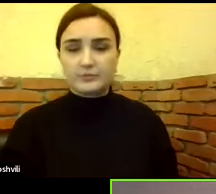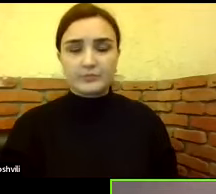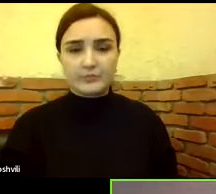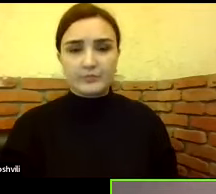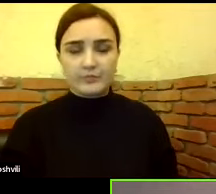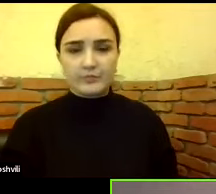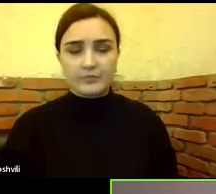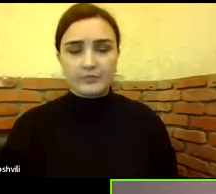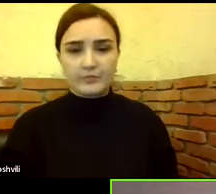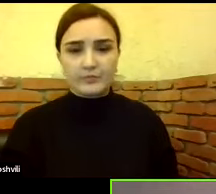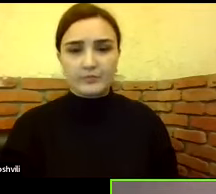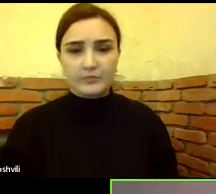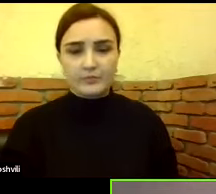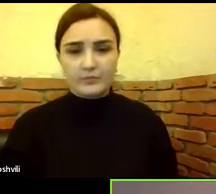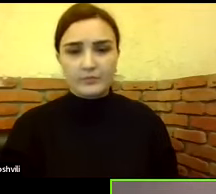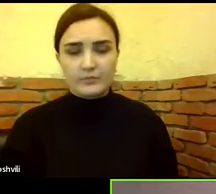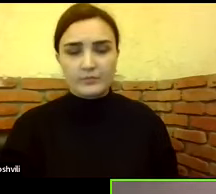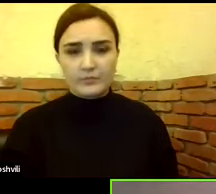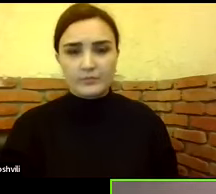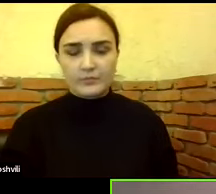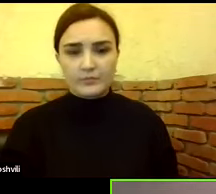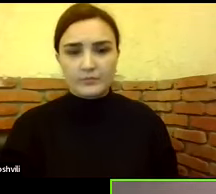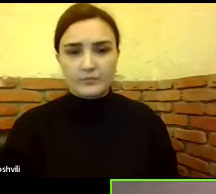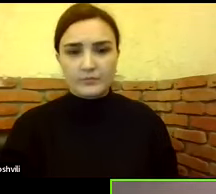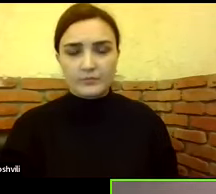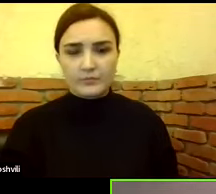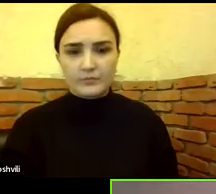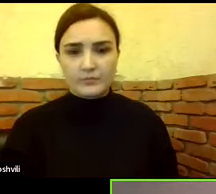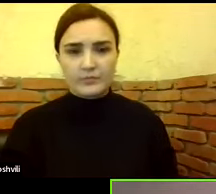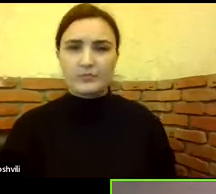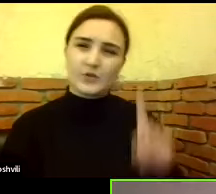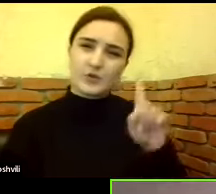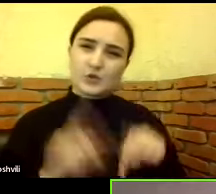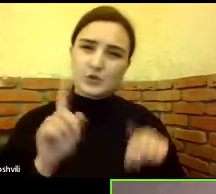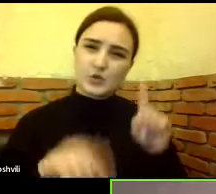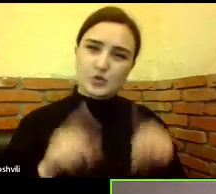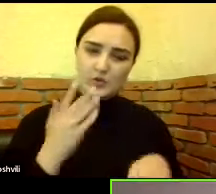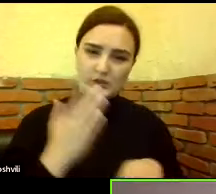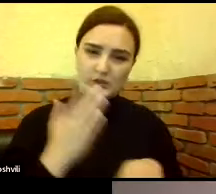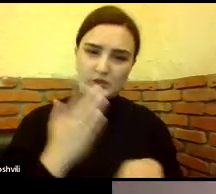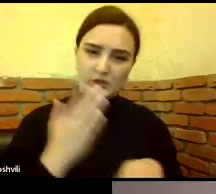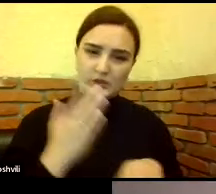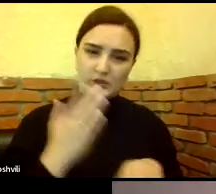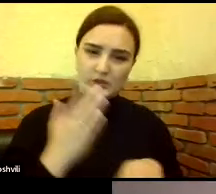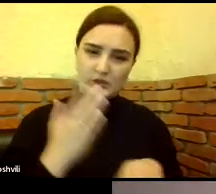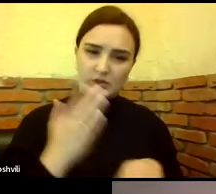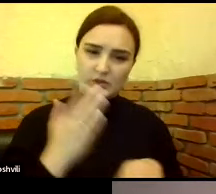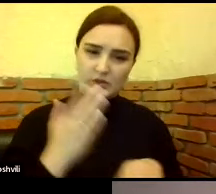ზოგ, ანუ რაღაცნაირ ზოგს აქვს რაღაც შეცოდების მომენტი.